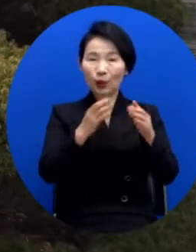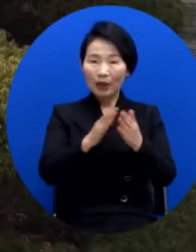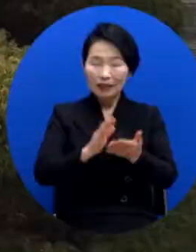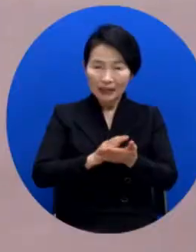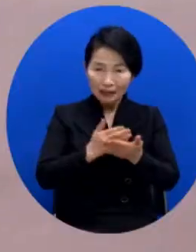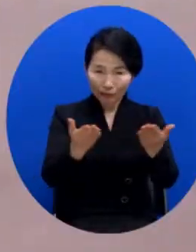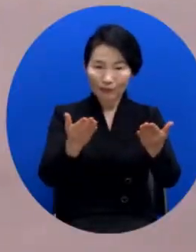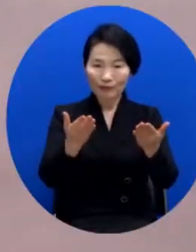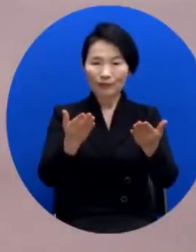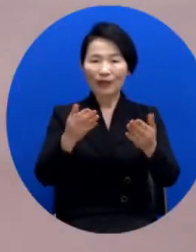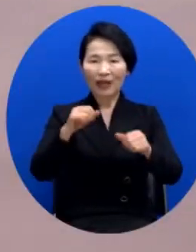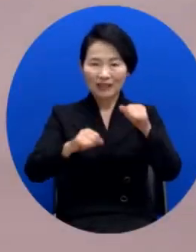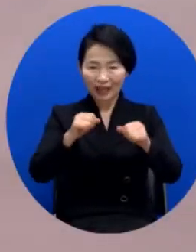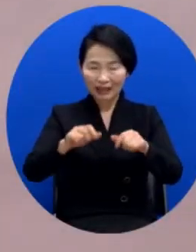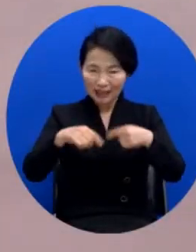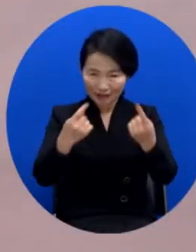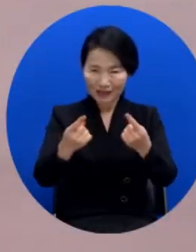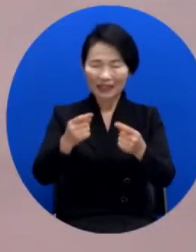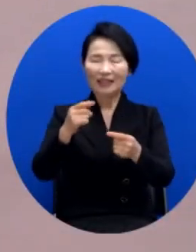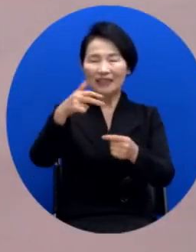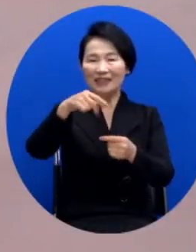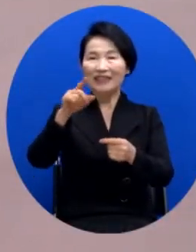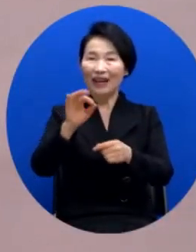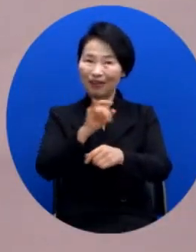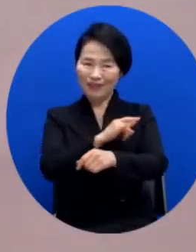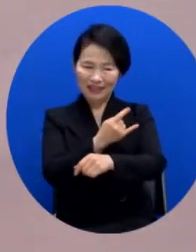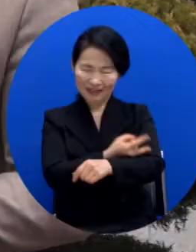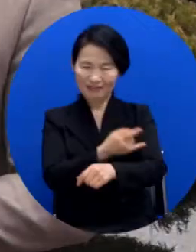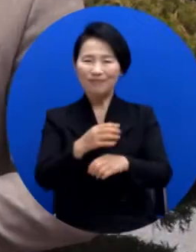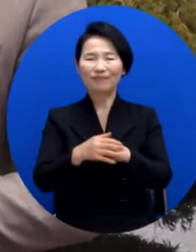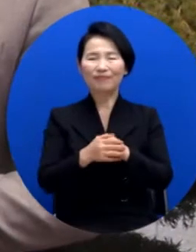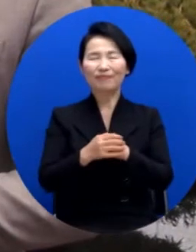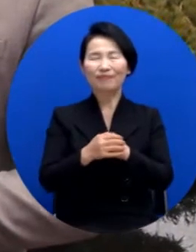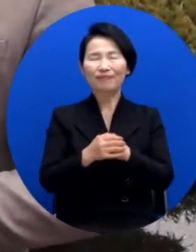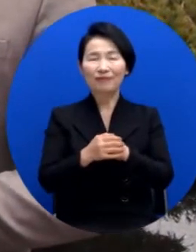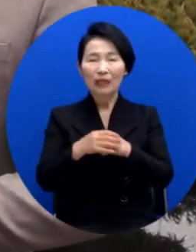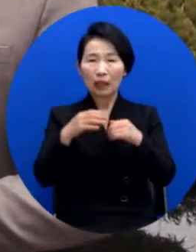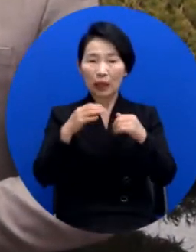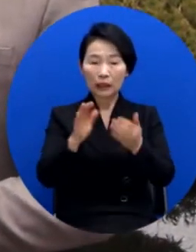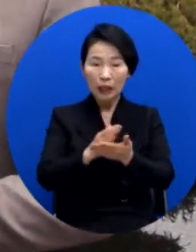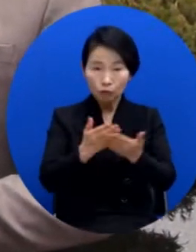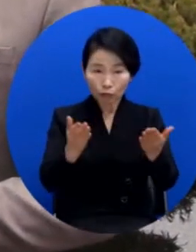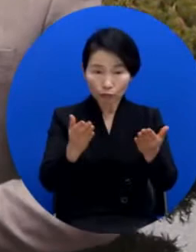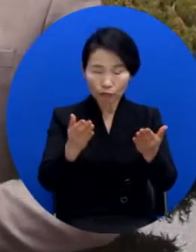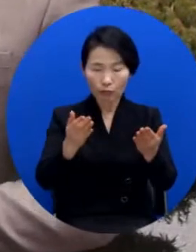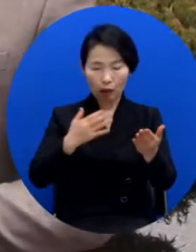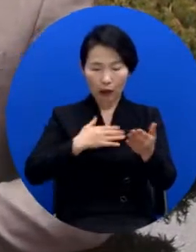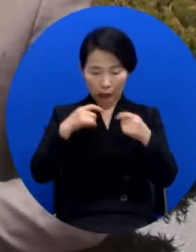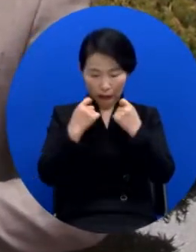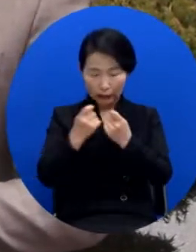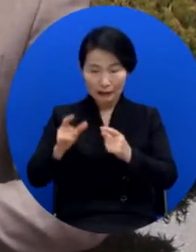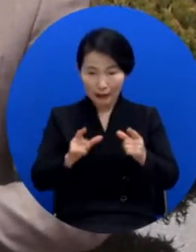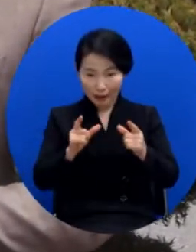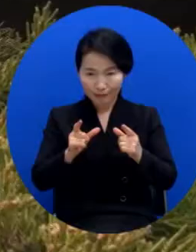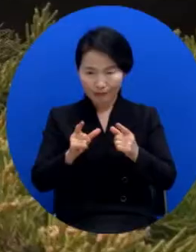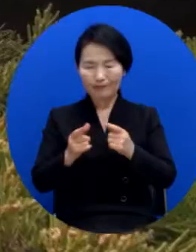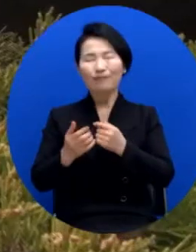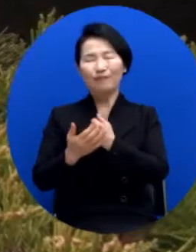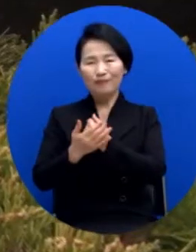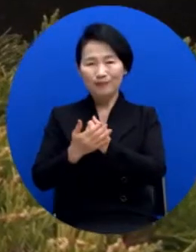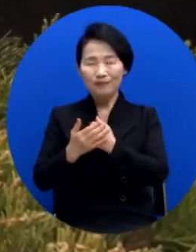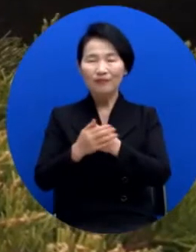참가 연 장 9권 4 나눔의 실천은 개인의 삶으로 번져 갖습니다 기독 ngo 의 후원을 하며